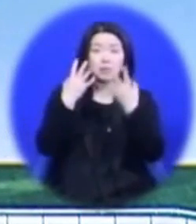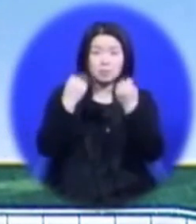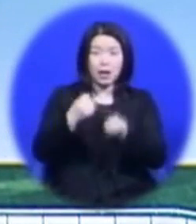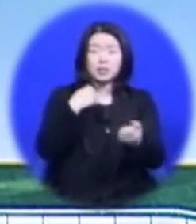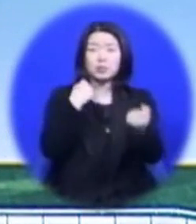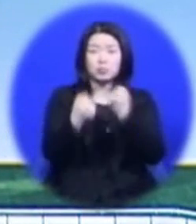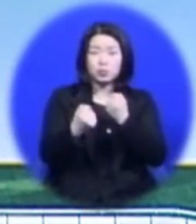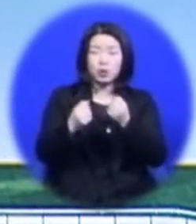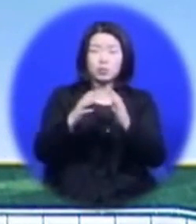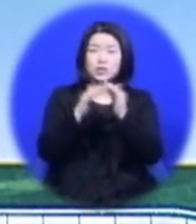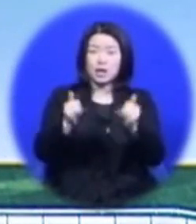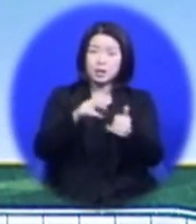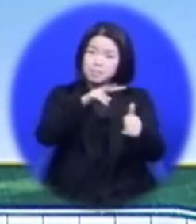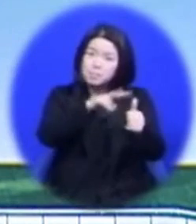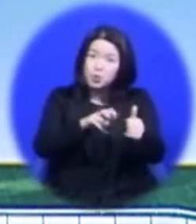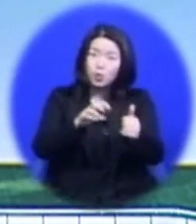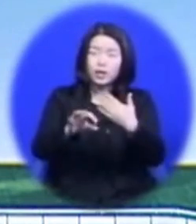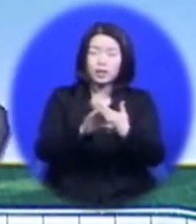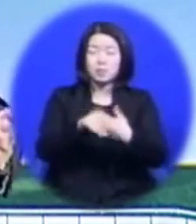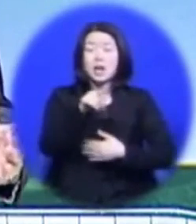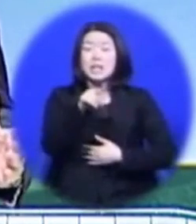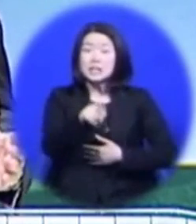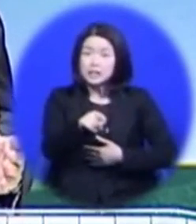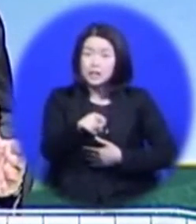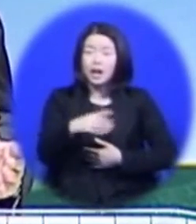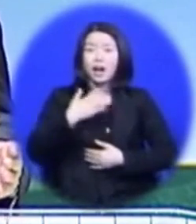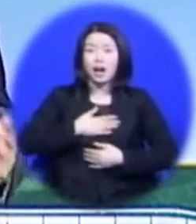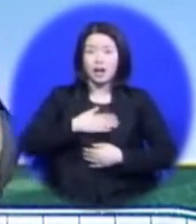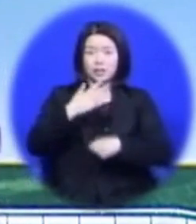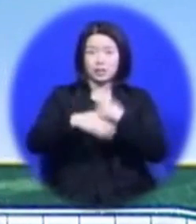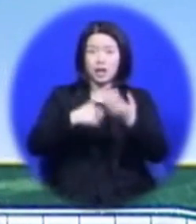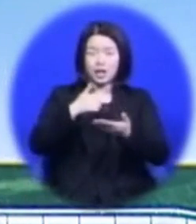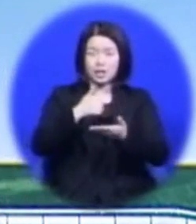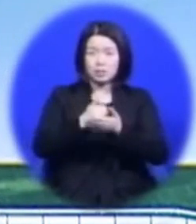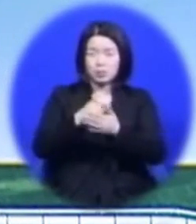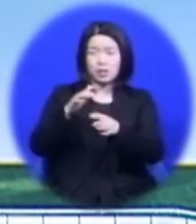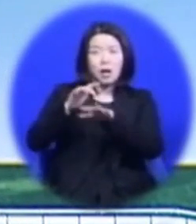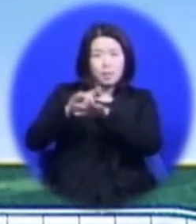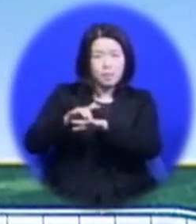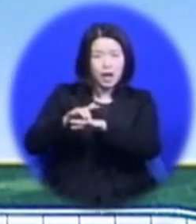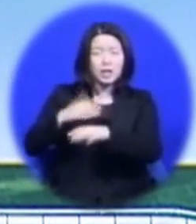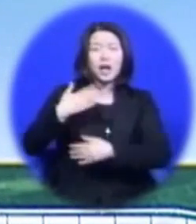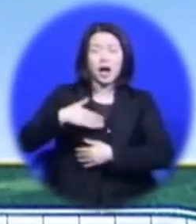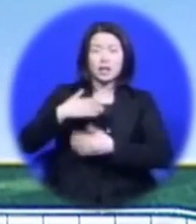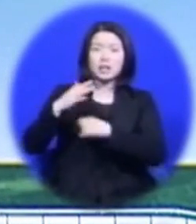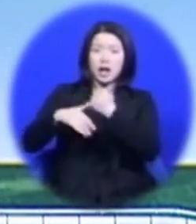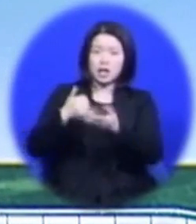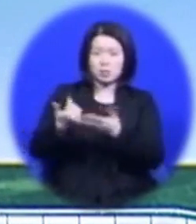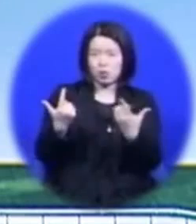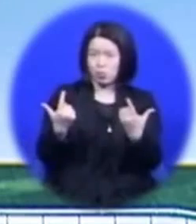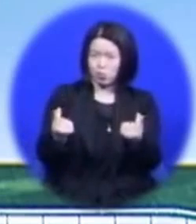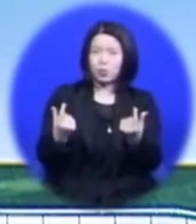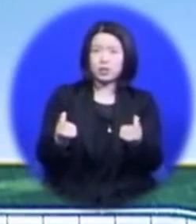사람을 미워한다면 그가 아는 하나님은 마귀가 아는 하나님과 같은 것입니다.